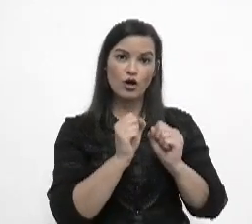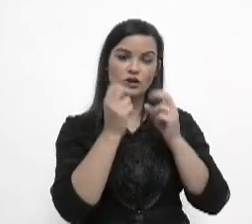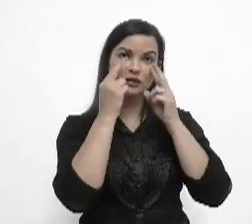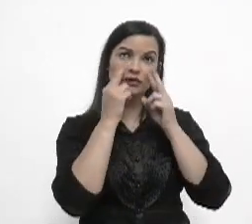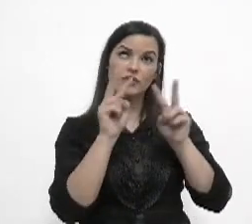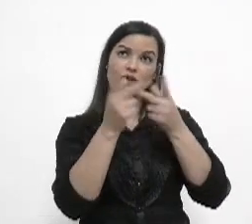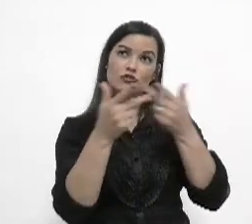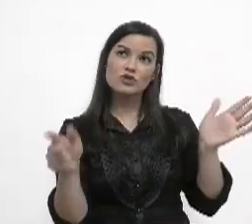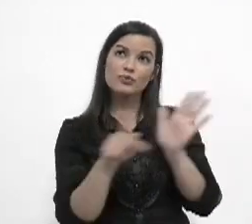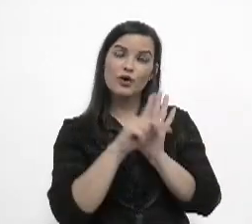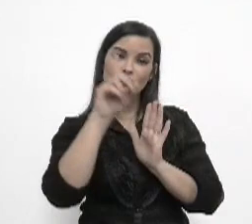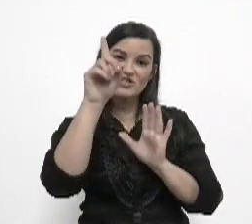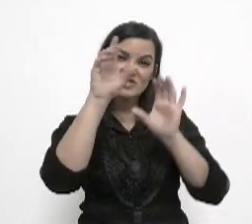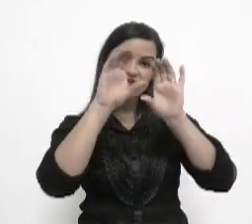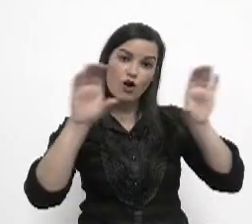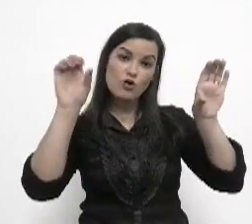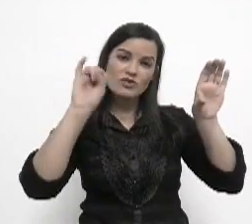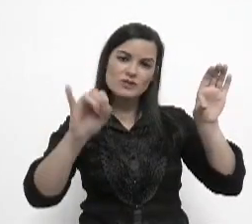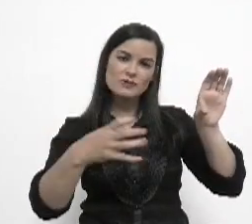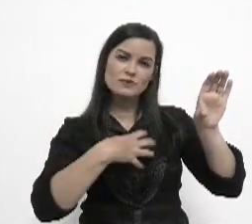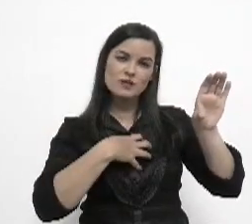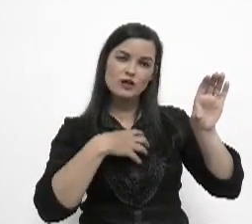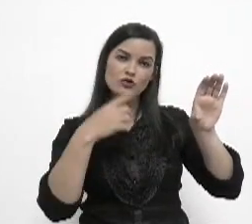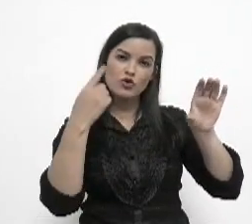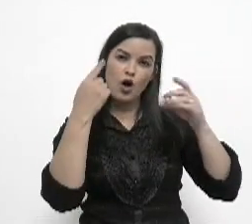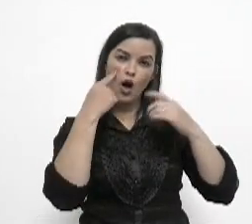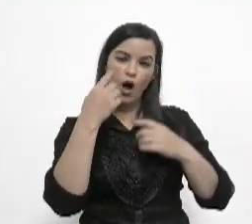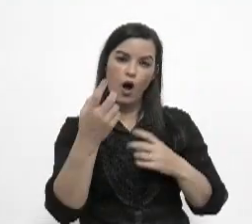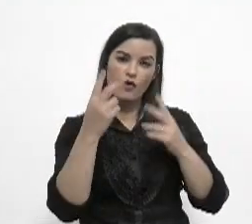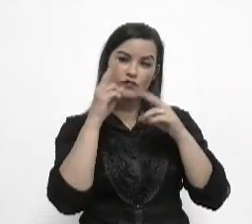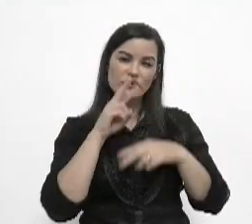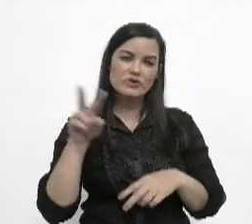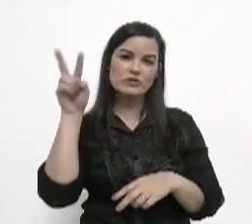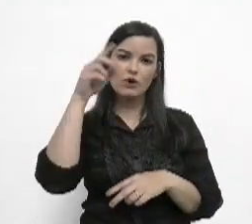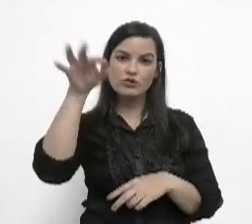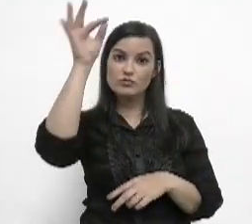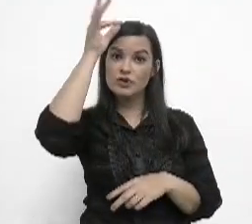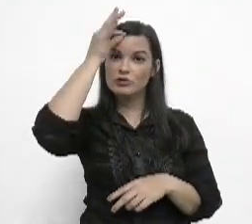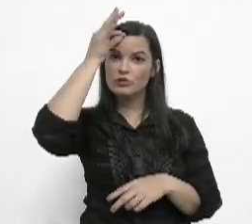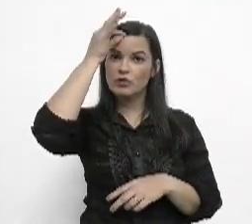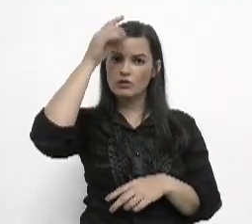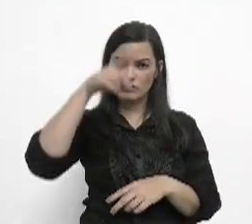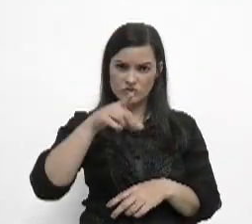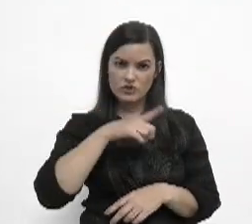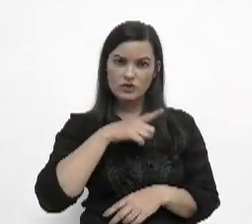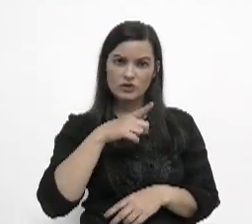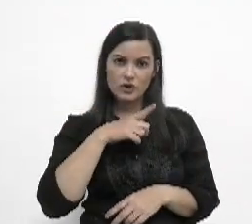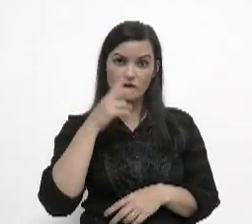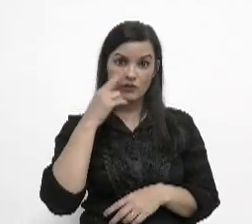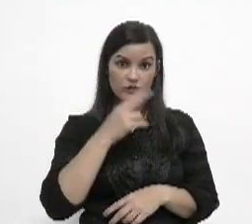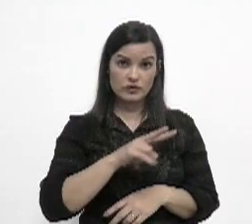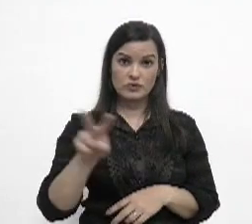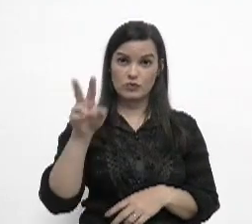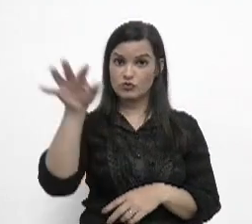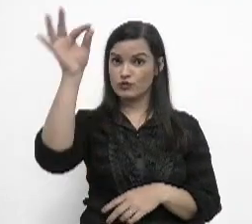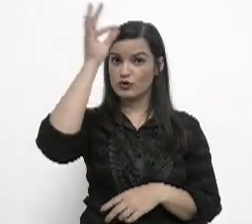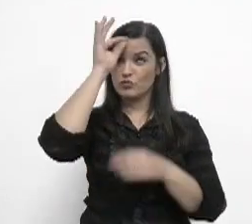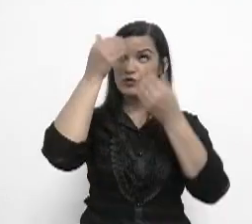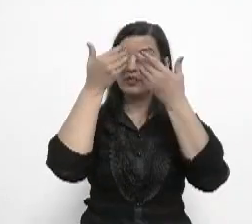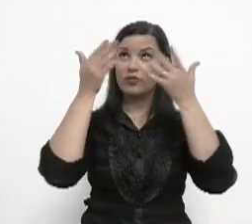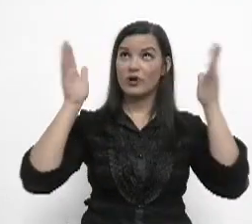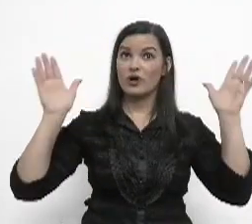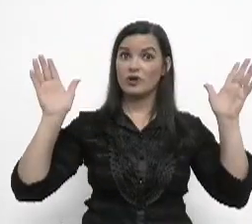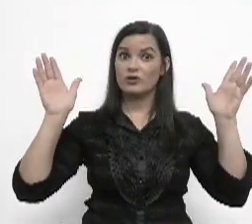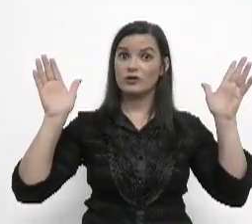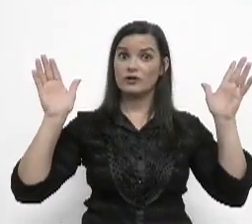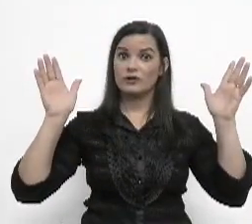espirituais. 여러분에게 영안이 하늘을 보는 영안이 열려져 있습니까? Você tem essa visão espiritual aberta para enxergar as coisas